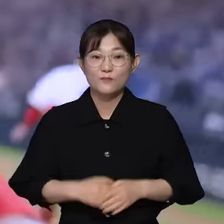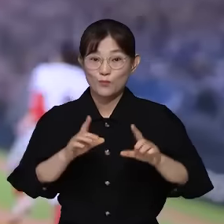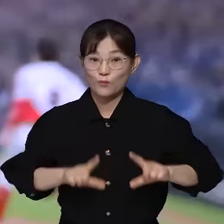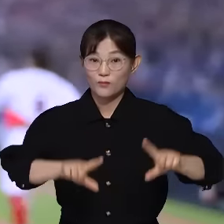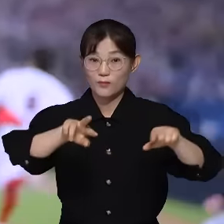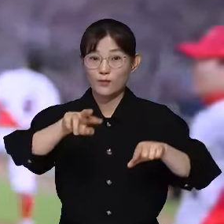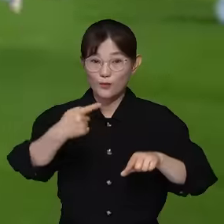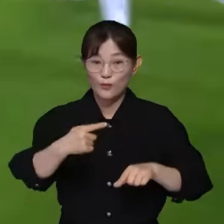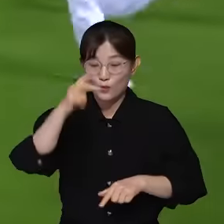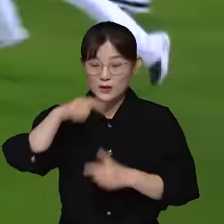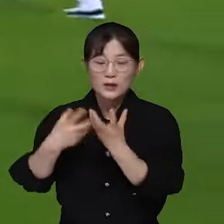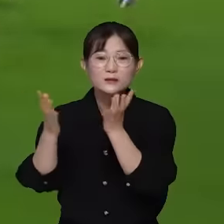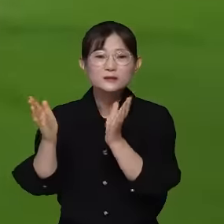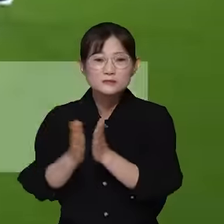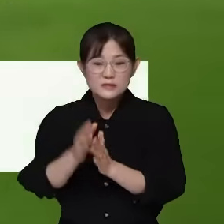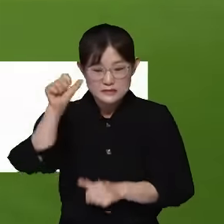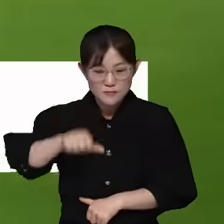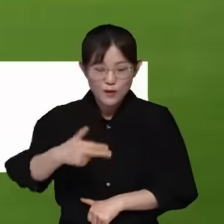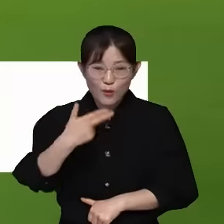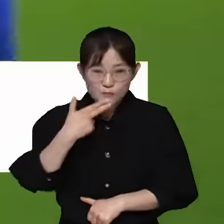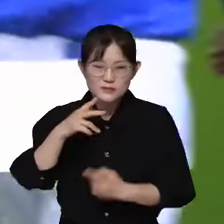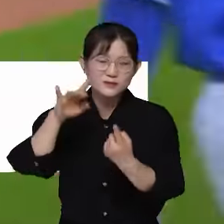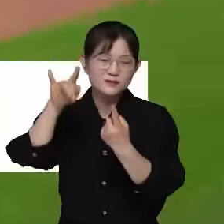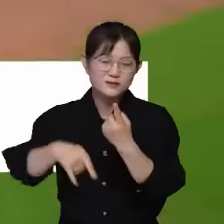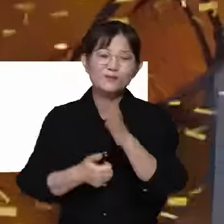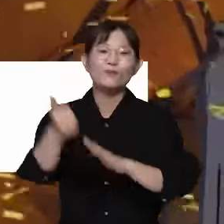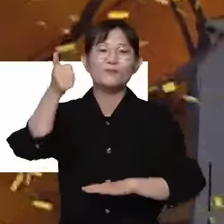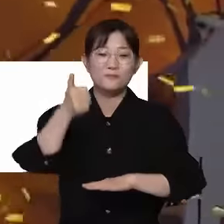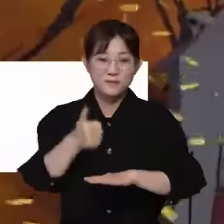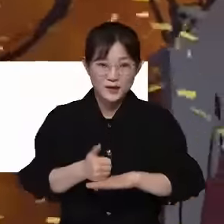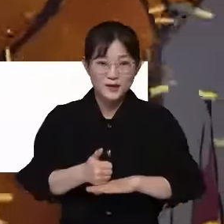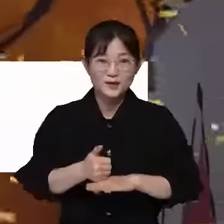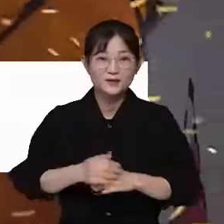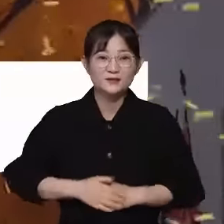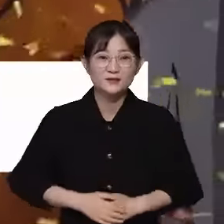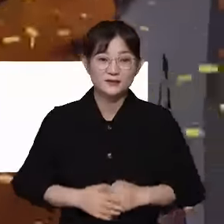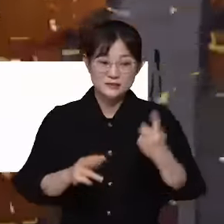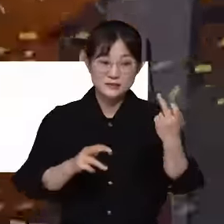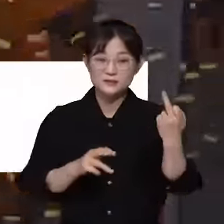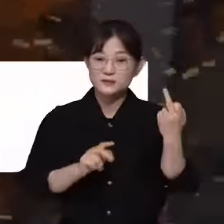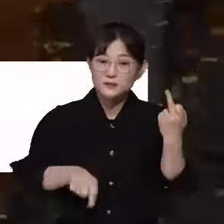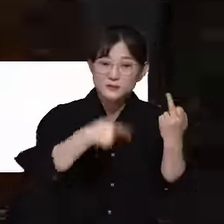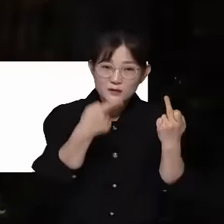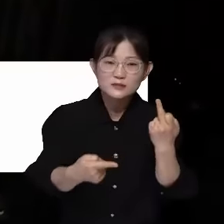올해도 기아의 불패 신화는 이어졌습니다. 한국 시리즈 12전 12승.